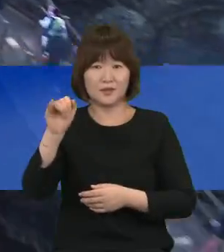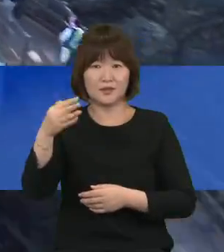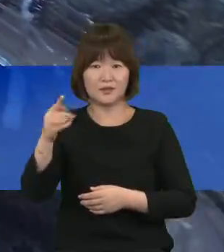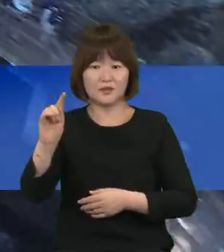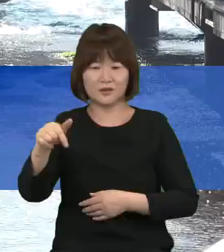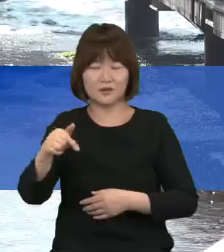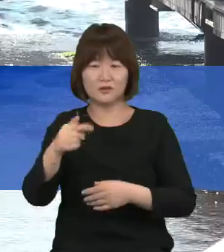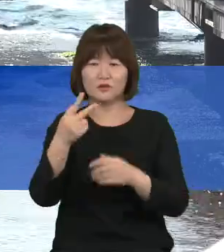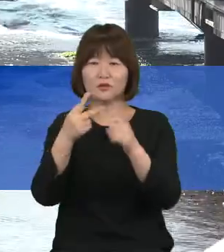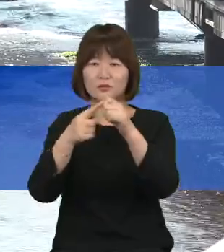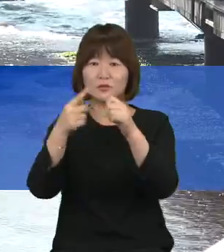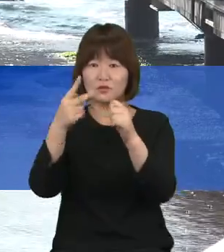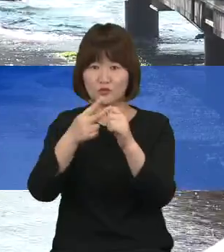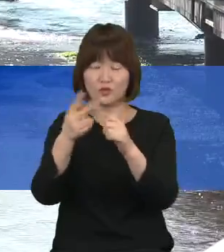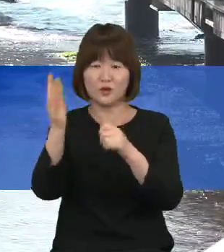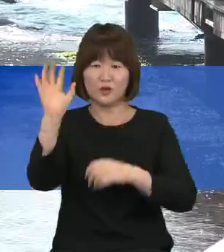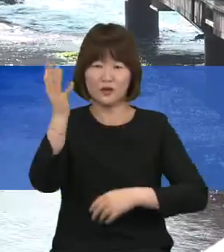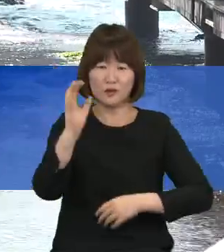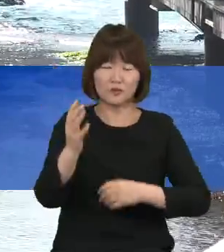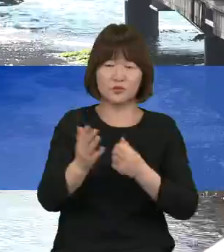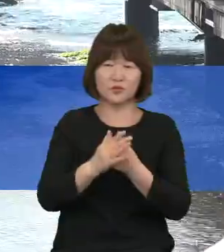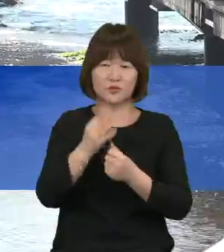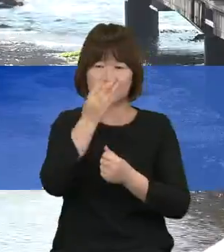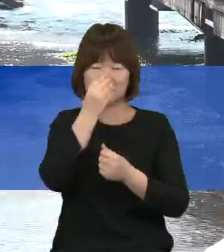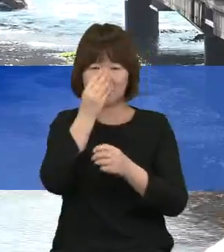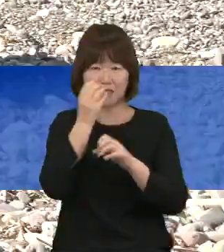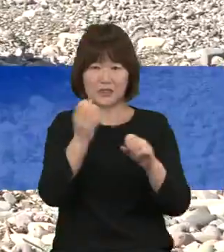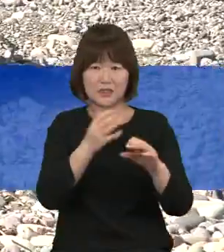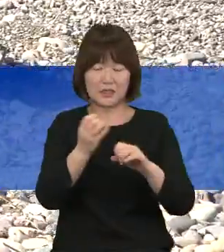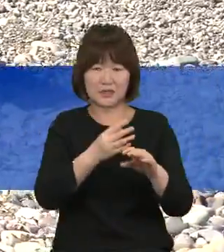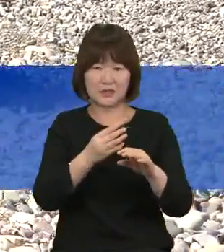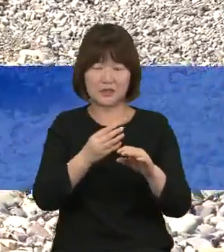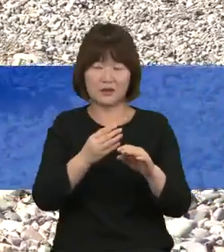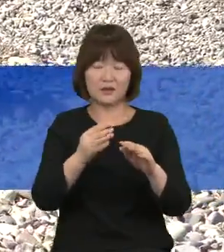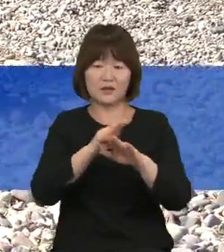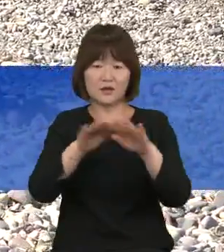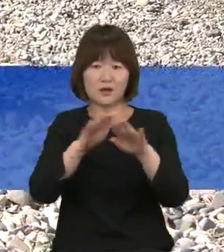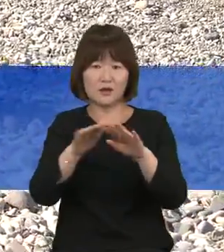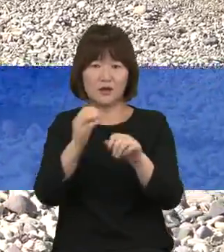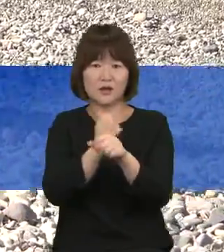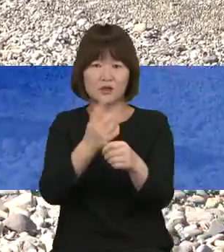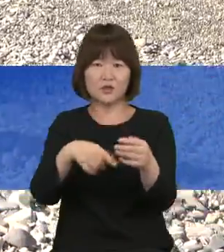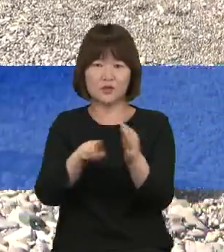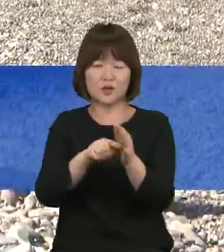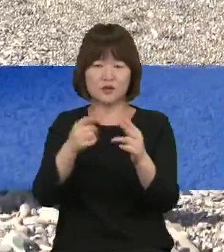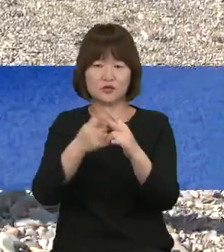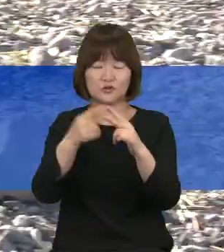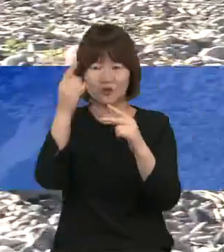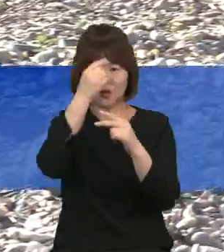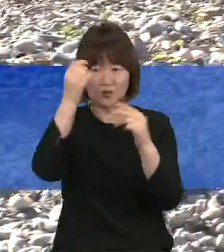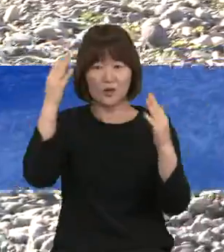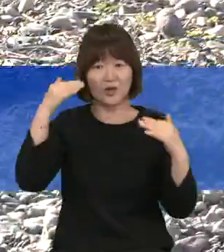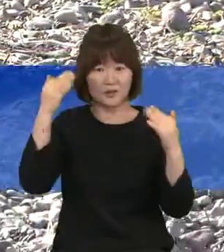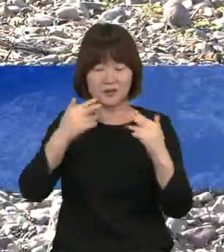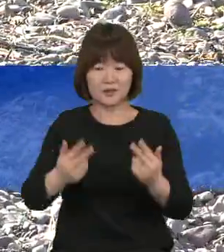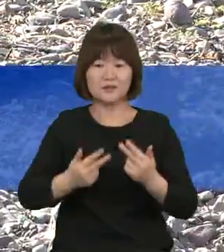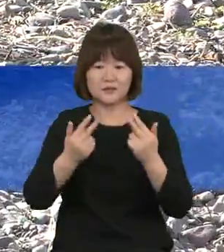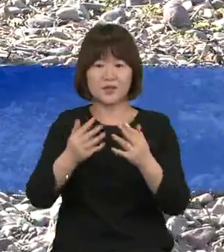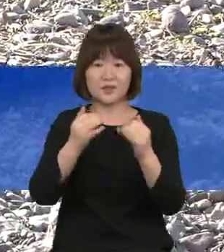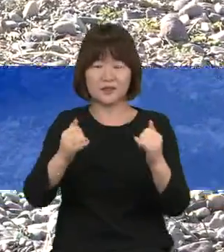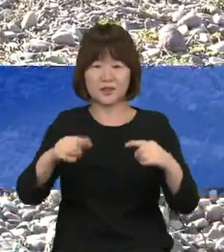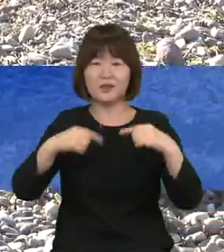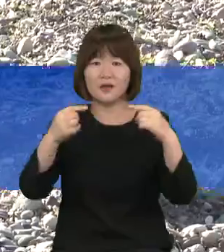두 차례의 태풍으로 인한 해안 쓰레기 청소를 위해 100여 명의 관내 중고등학생 자원봉사자들이 걷기 축제에